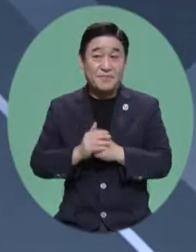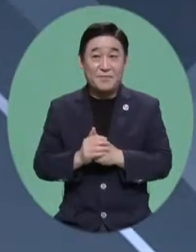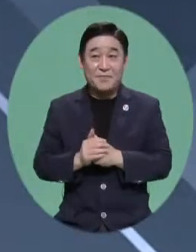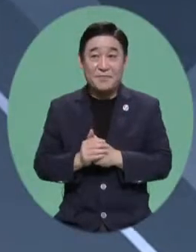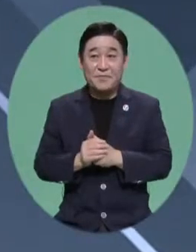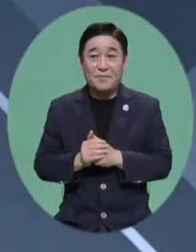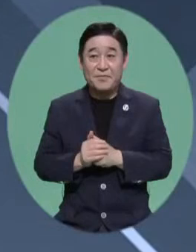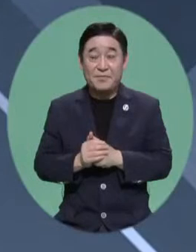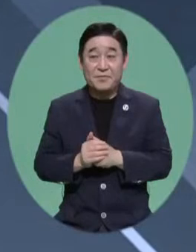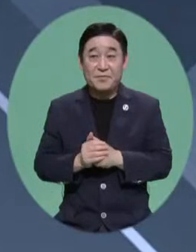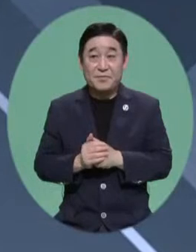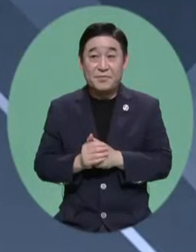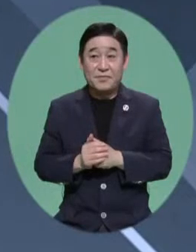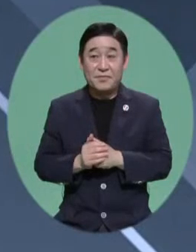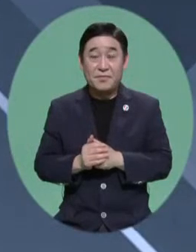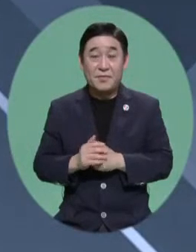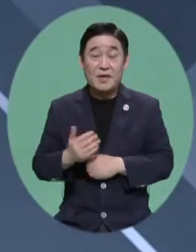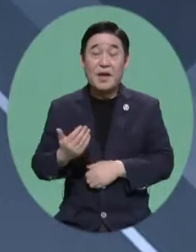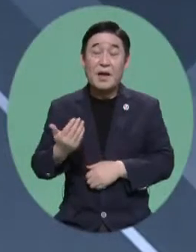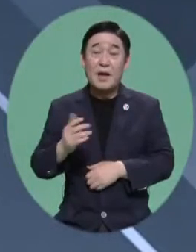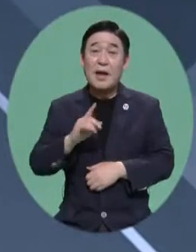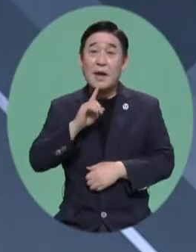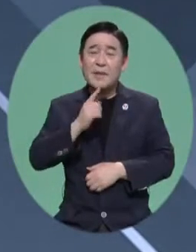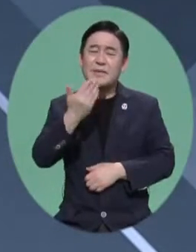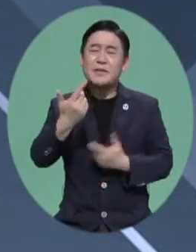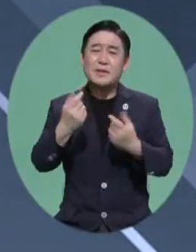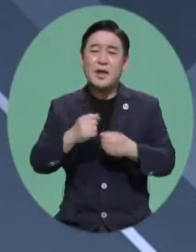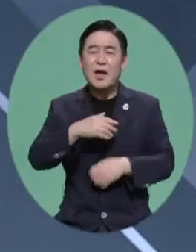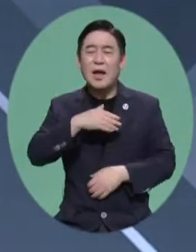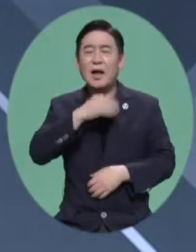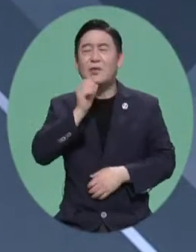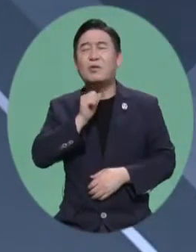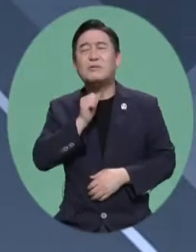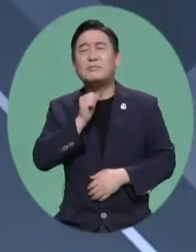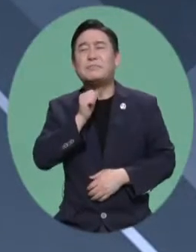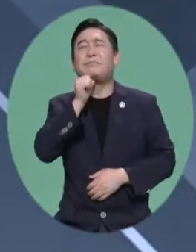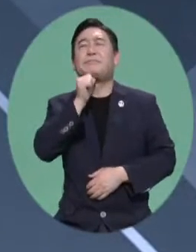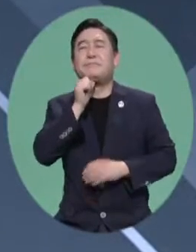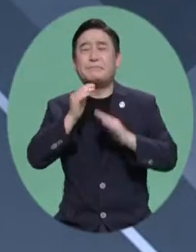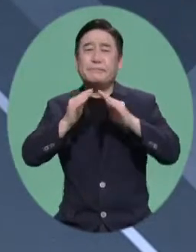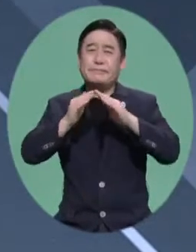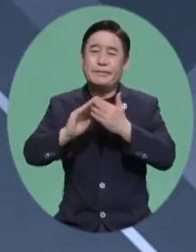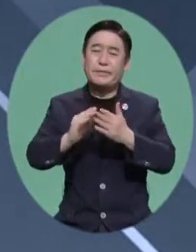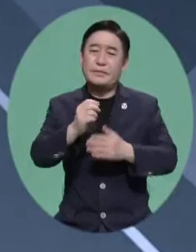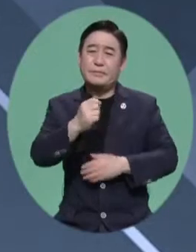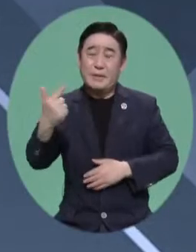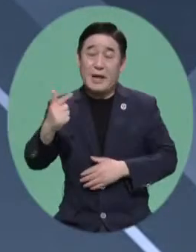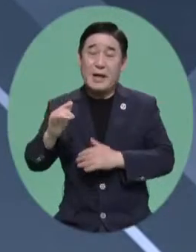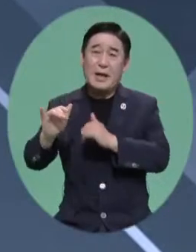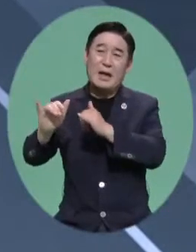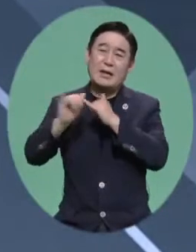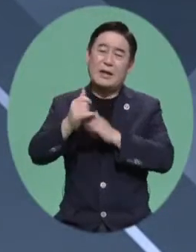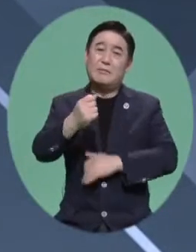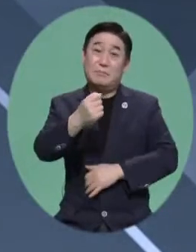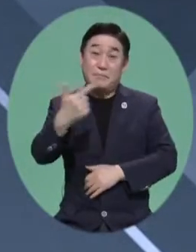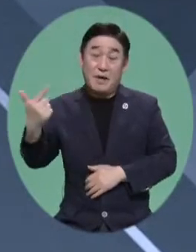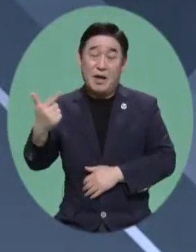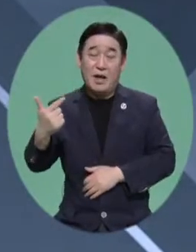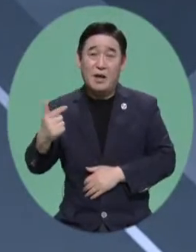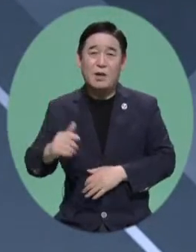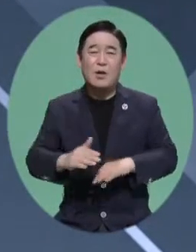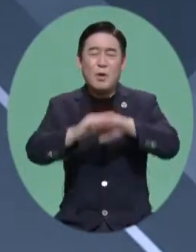4 아 말씀드렸던 것처럼 우리 노인빈곤 유리 너무 높고 너인 자살 일도 너무 넓습니다 누구나 노인이